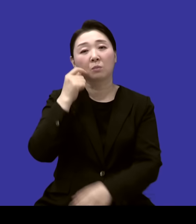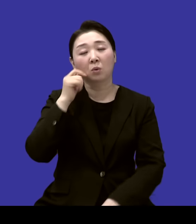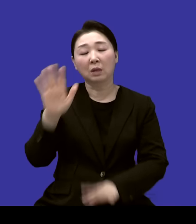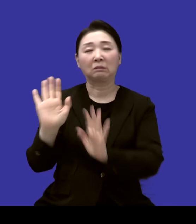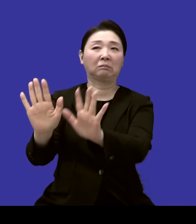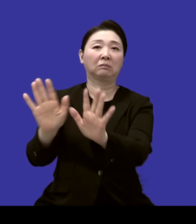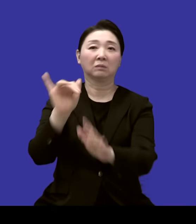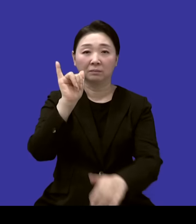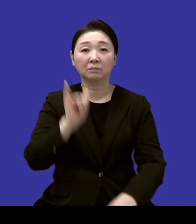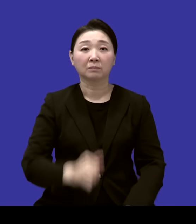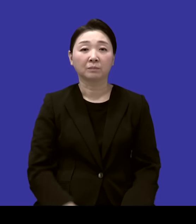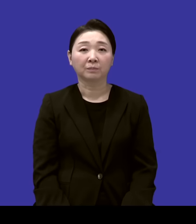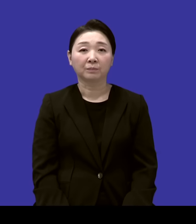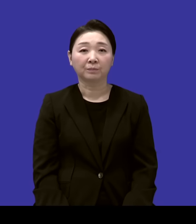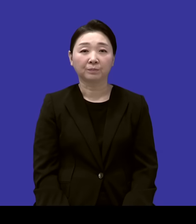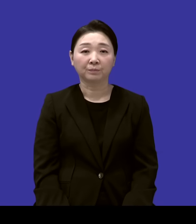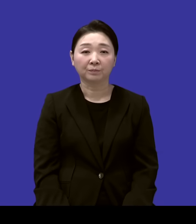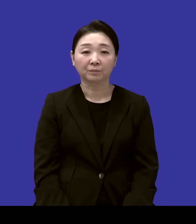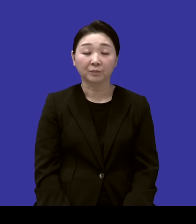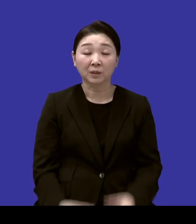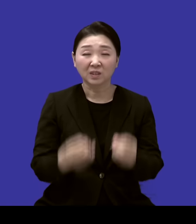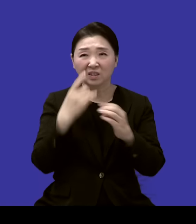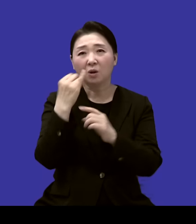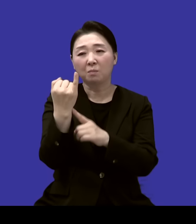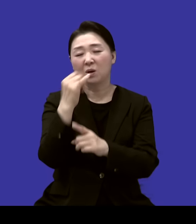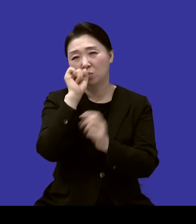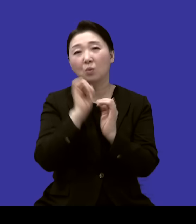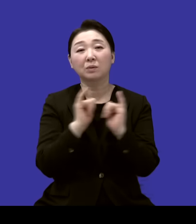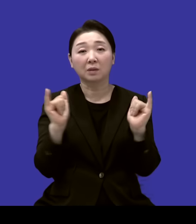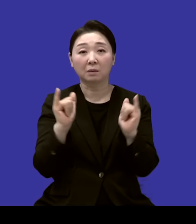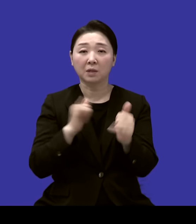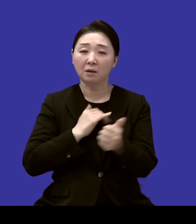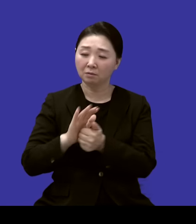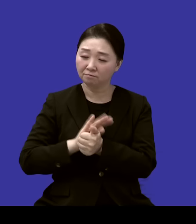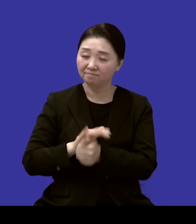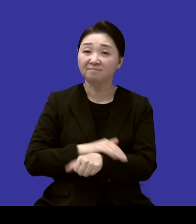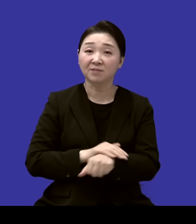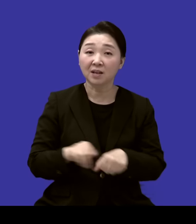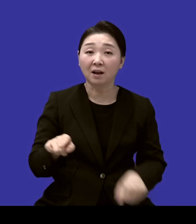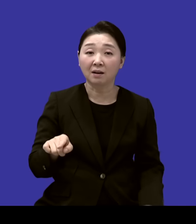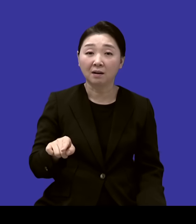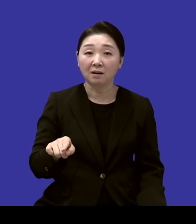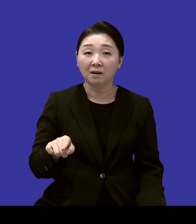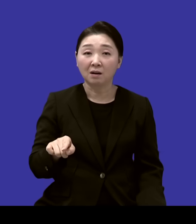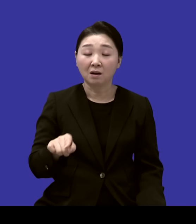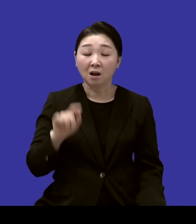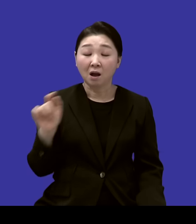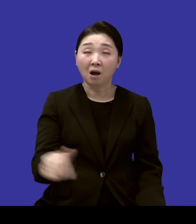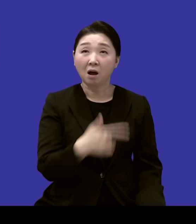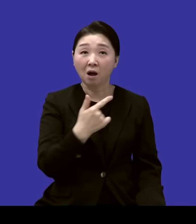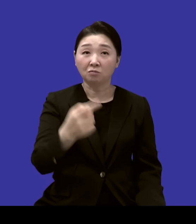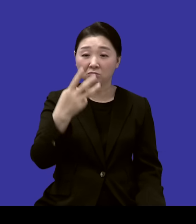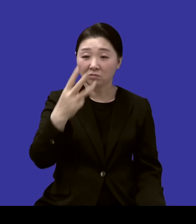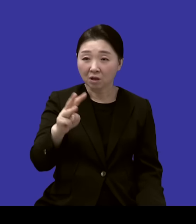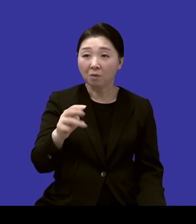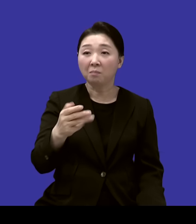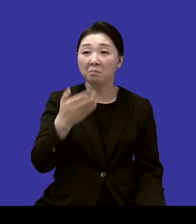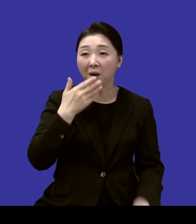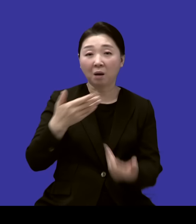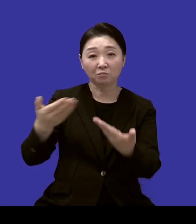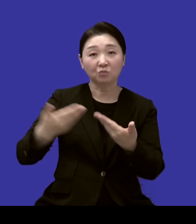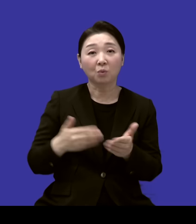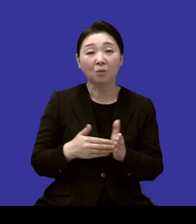밀쳐냈던 것 같아요. 네. 네. 근데 이분이 되게 좋으신 분이었어요. 너무 잘해 주시는 거예요. 어머. 삼시세끼 밥도 차려주시고 또 가장 제가